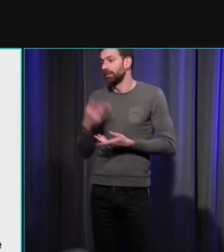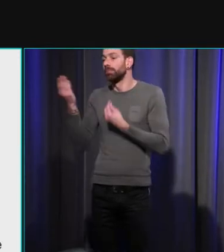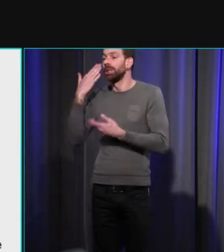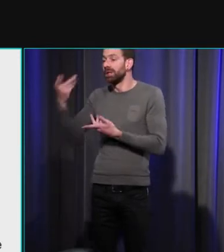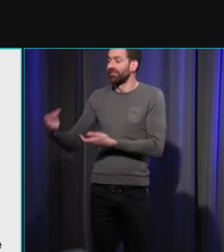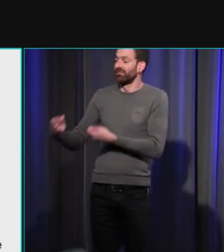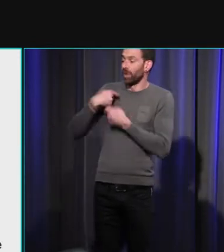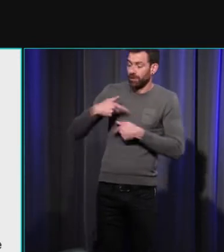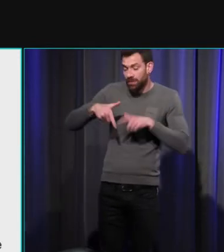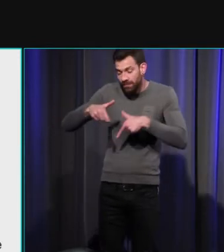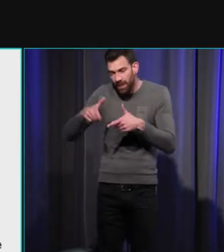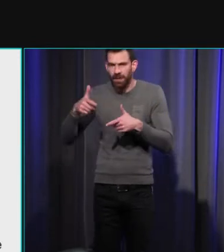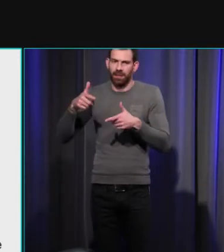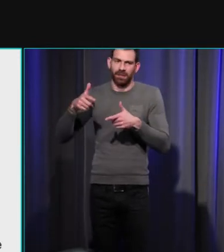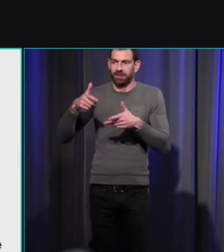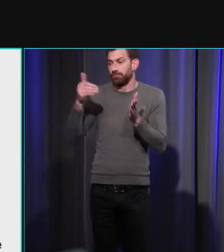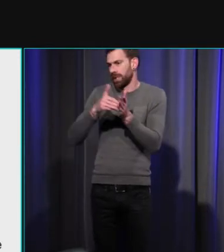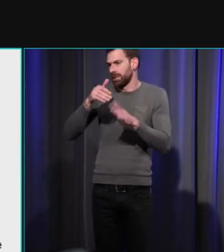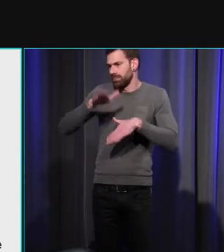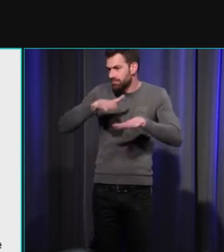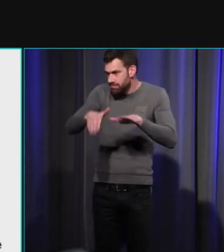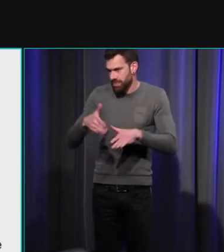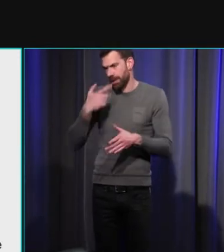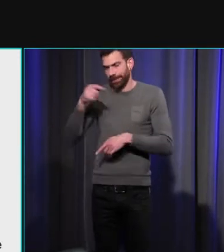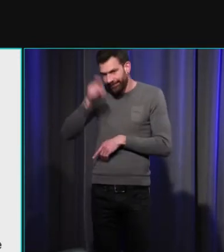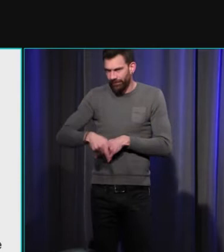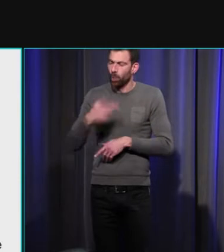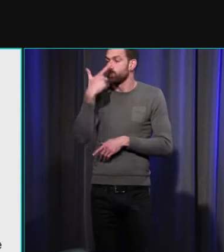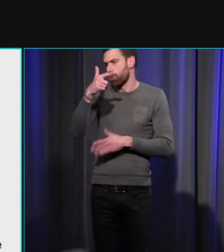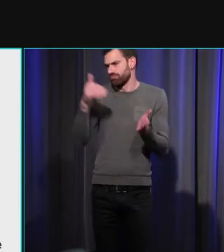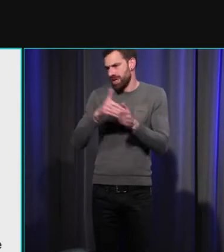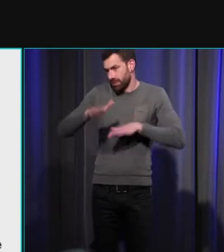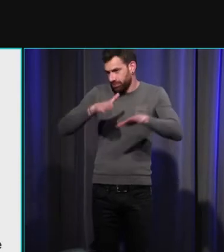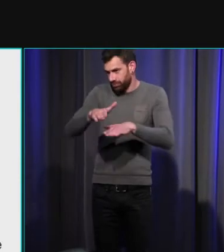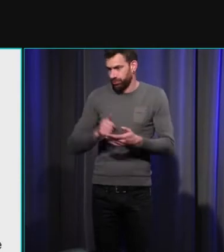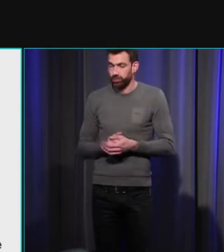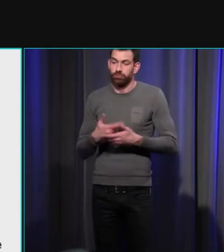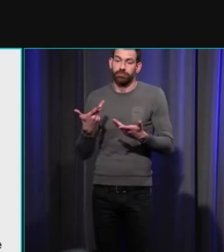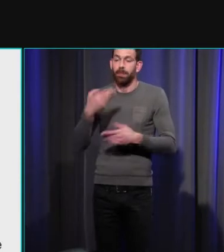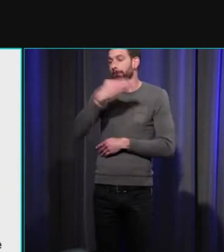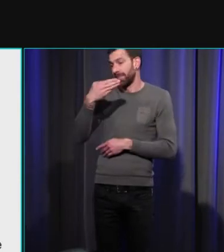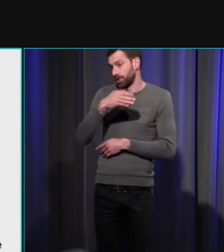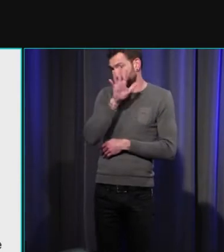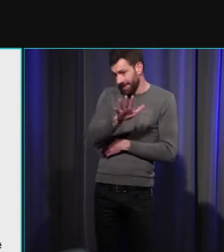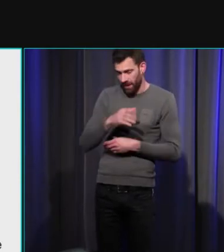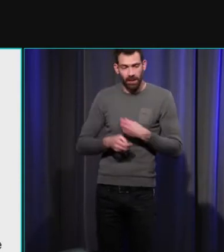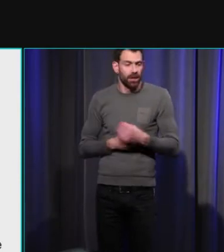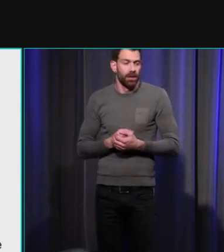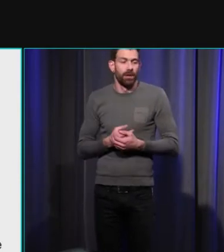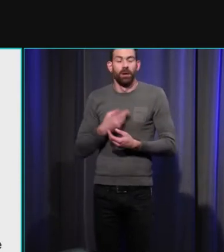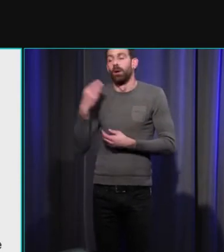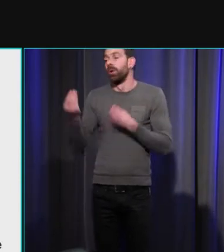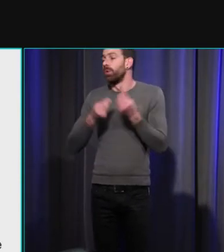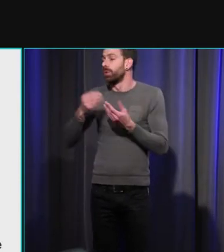fait en 2000 matthieu 5 pierre et je reviendrai beaucoup bien sûr sur